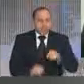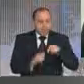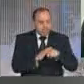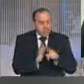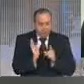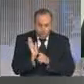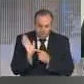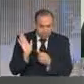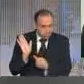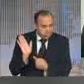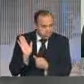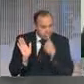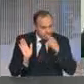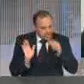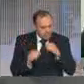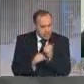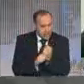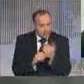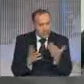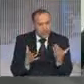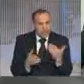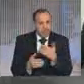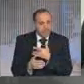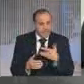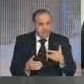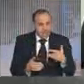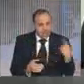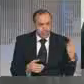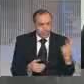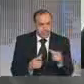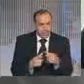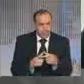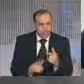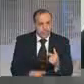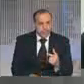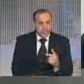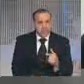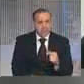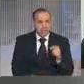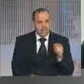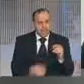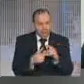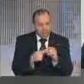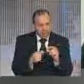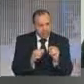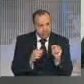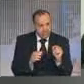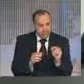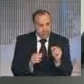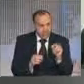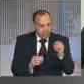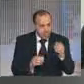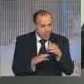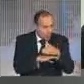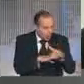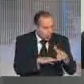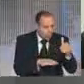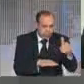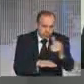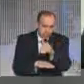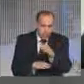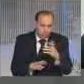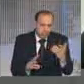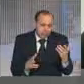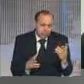زيدوا نشوفوه اسمه اجباريه العمل في الصحه العموميه وفي حتى في التفاصيل زم تخدم في المنطقه الساحليه ومن بعد تمشي المنطقه